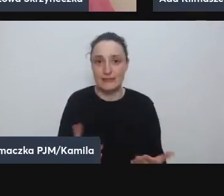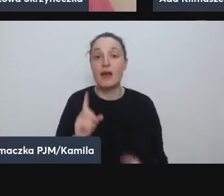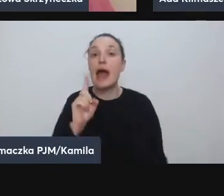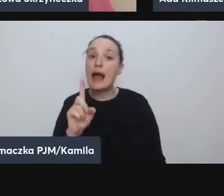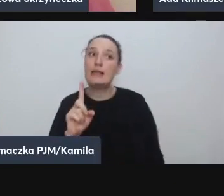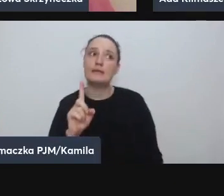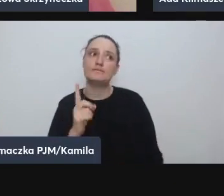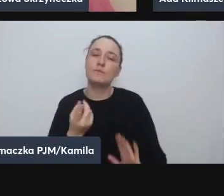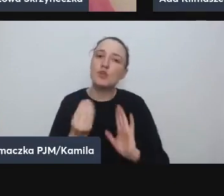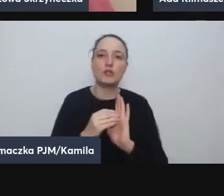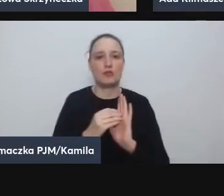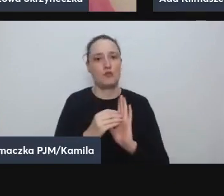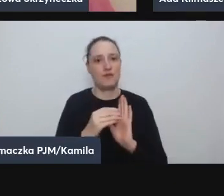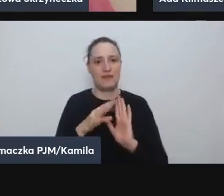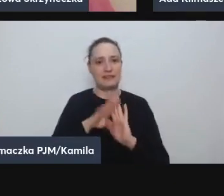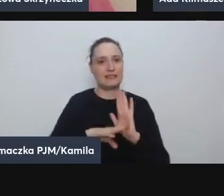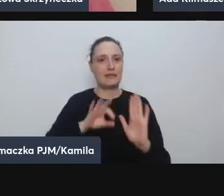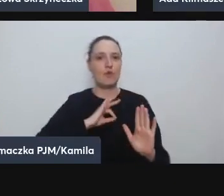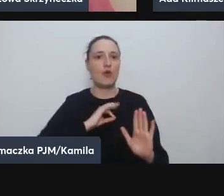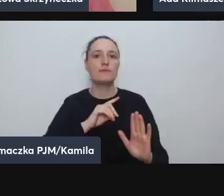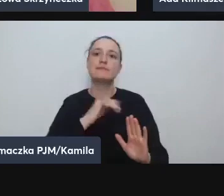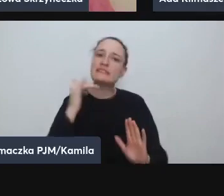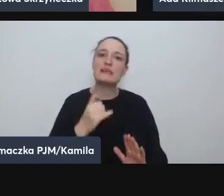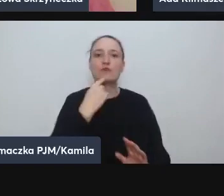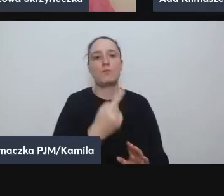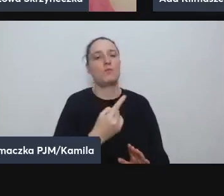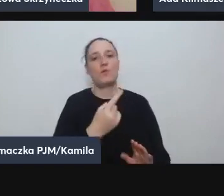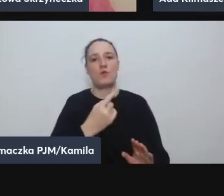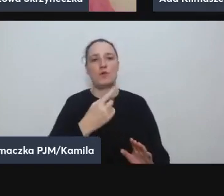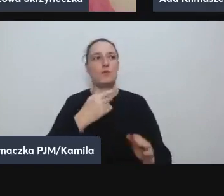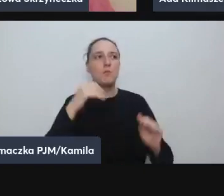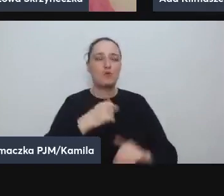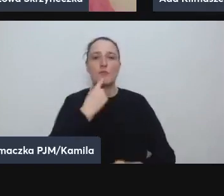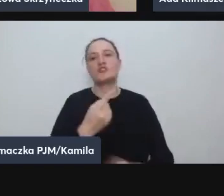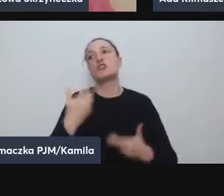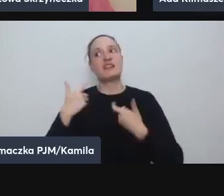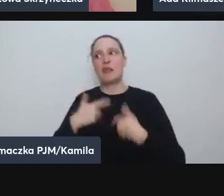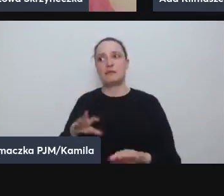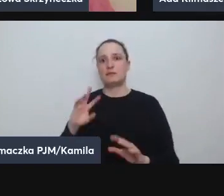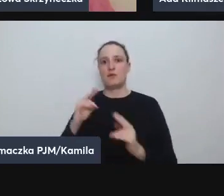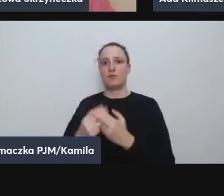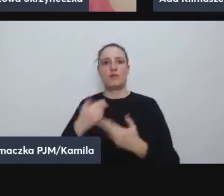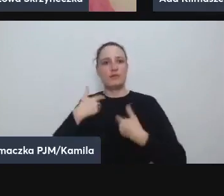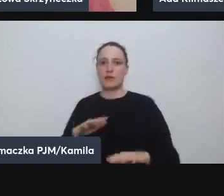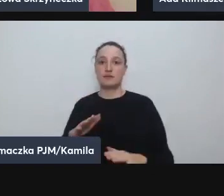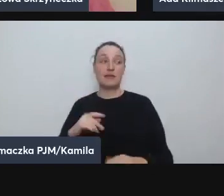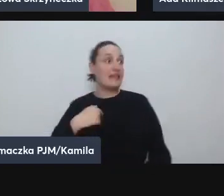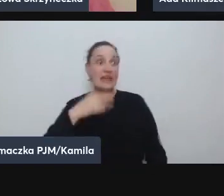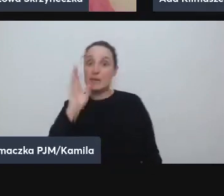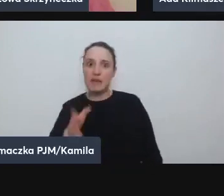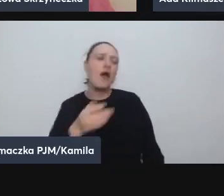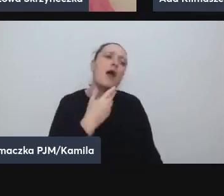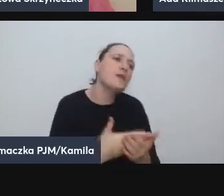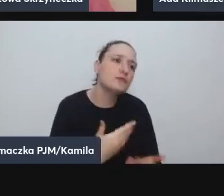jest o tyle wyjątkowe to, że zawsze możecie powiedzieć nie chcę i ja nie będę was namawiać i nie będę pytać czemu,